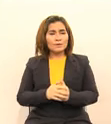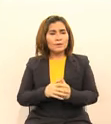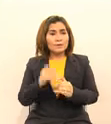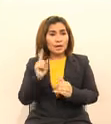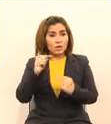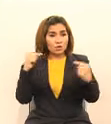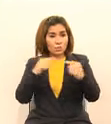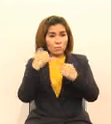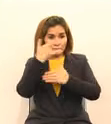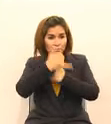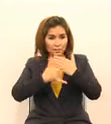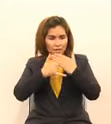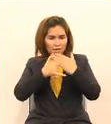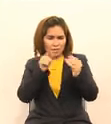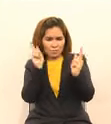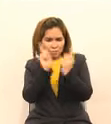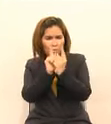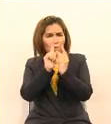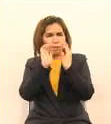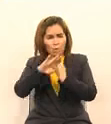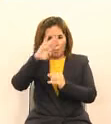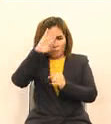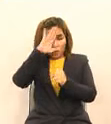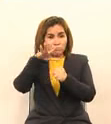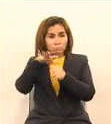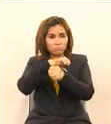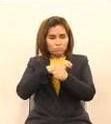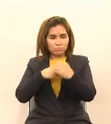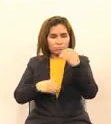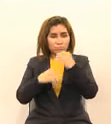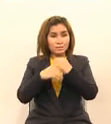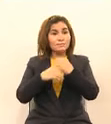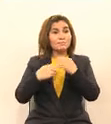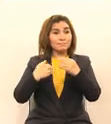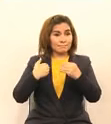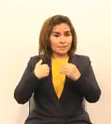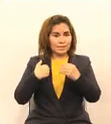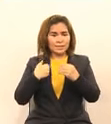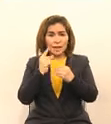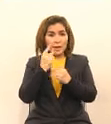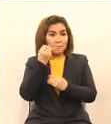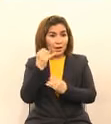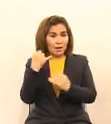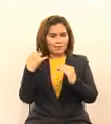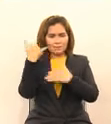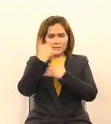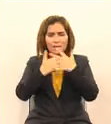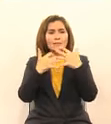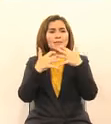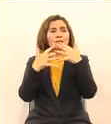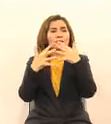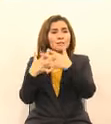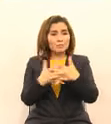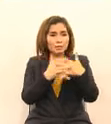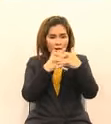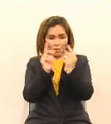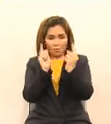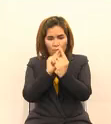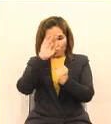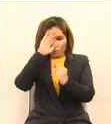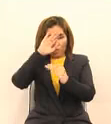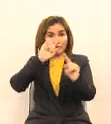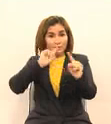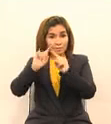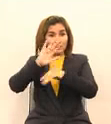มีการติดเชื้อมีพบผู้ป่วยค่อนข้างมากโดยเฉพาะอเมริกาเนี่ยนะครับขณะนี้เนี่ยพบผู้ป่วยยืนยันไปแล้วนี่ประม